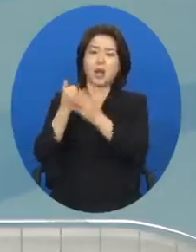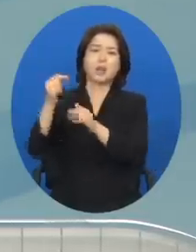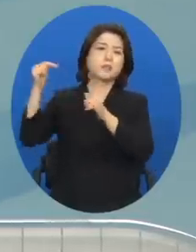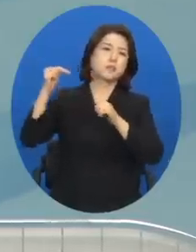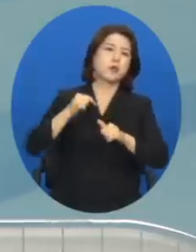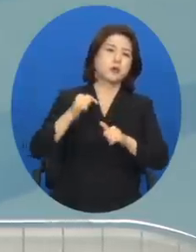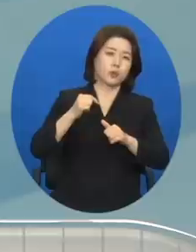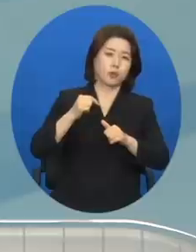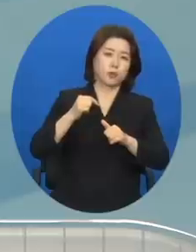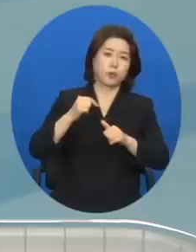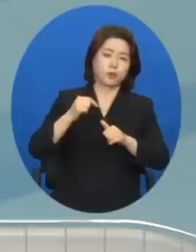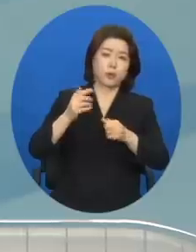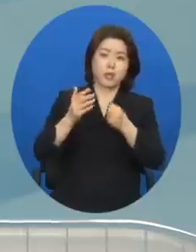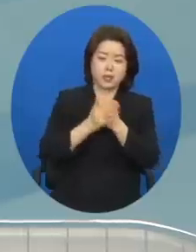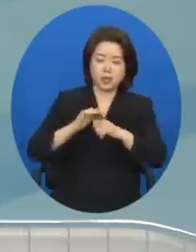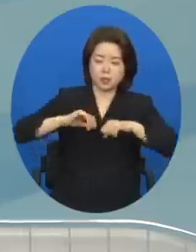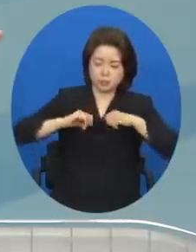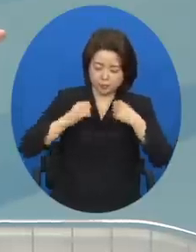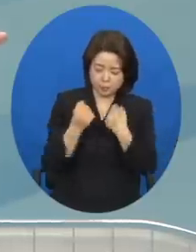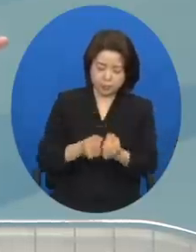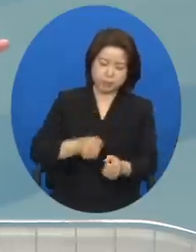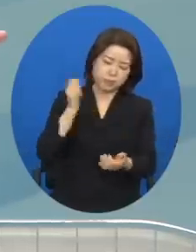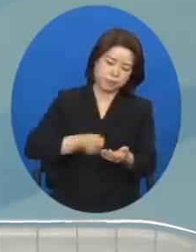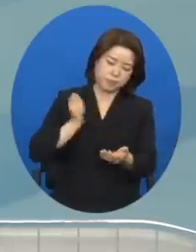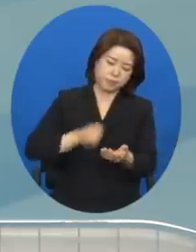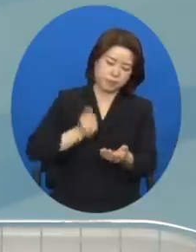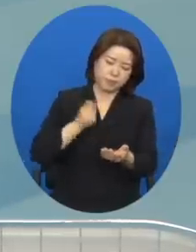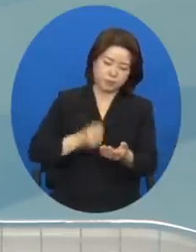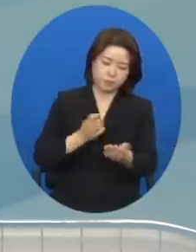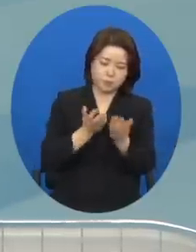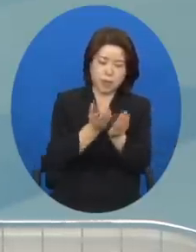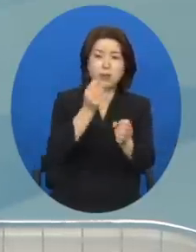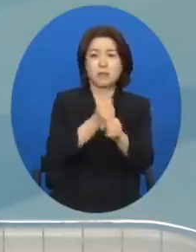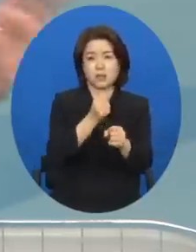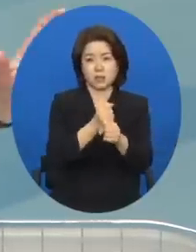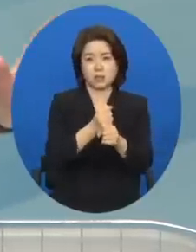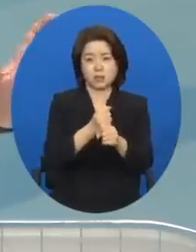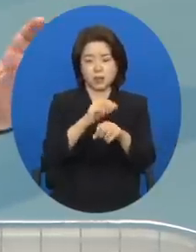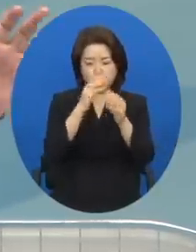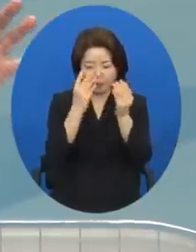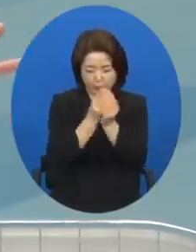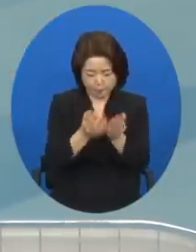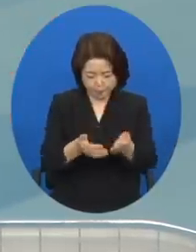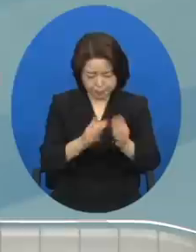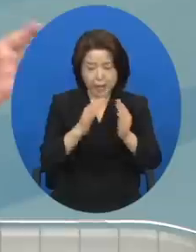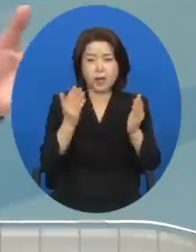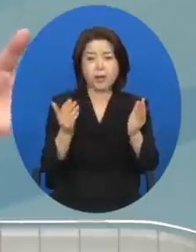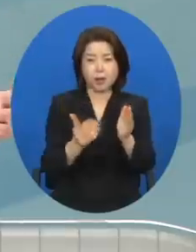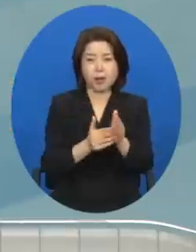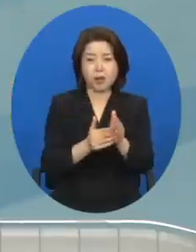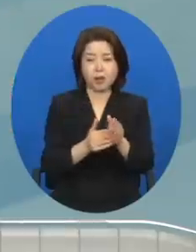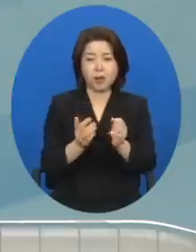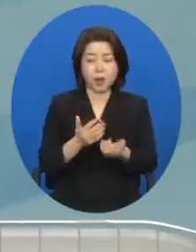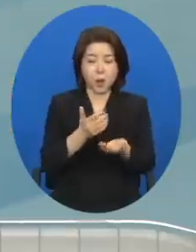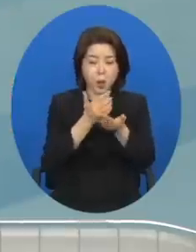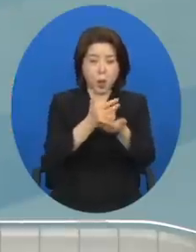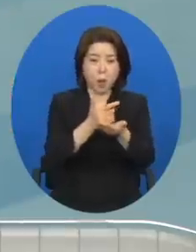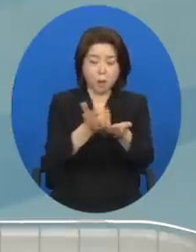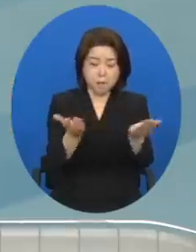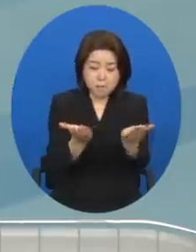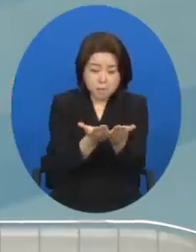지으려니까 순종해서 지었잖아요. 그리고 하나님이 다 완공하게 하셨고 방주만